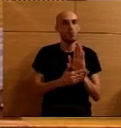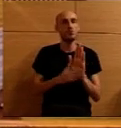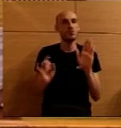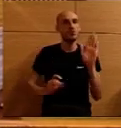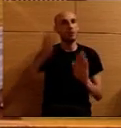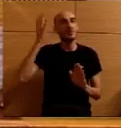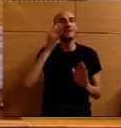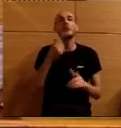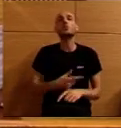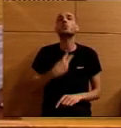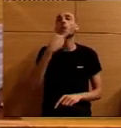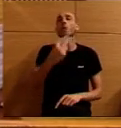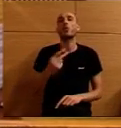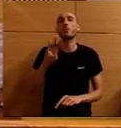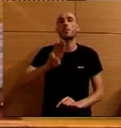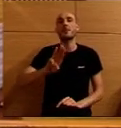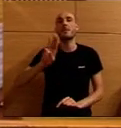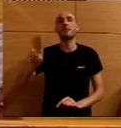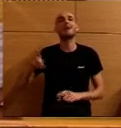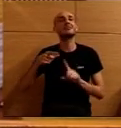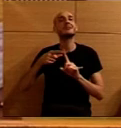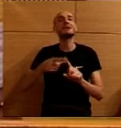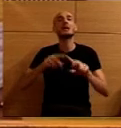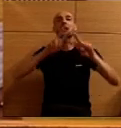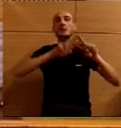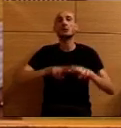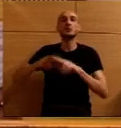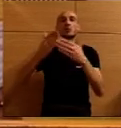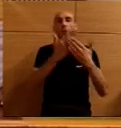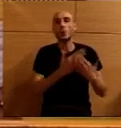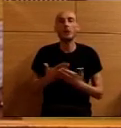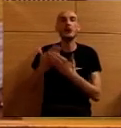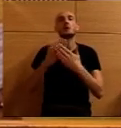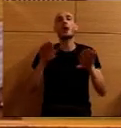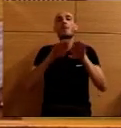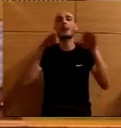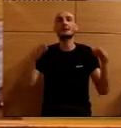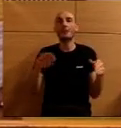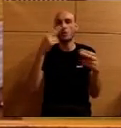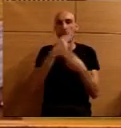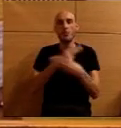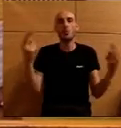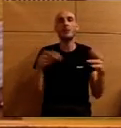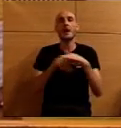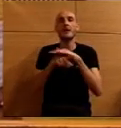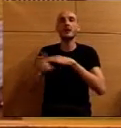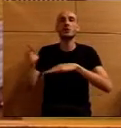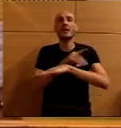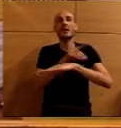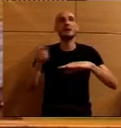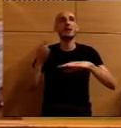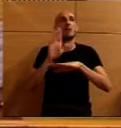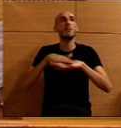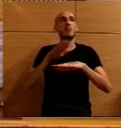Proposició presentada pel Grup Popular per a l'estudi i anàlisi d'una plataforma pública de gestió digital per a l'activitat administrativa de la Diputació